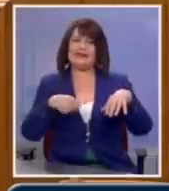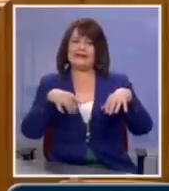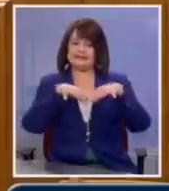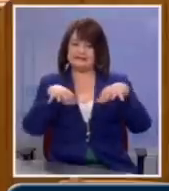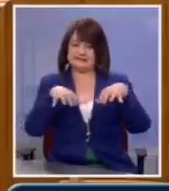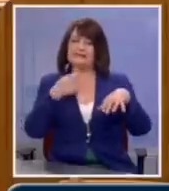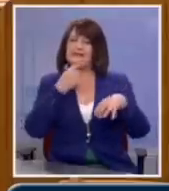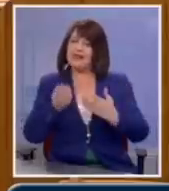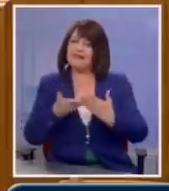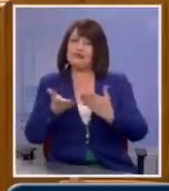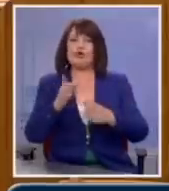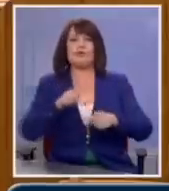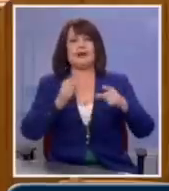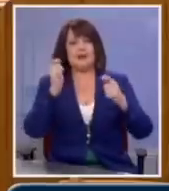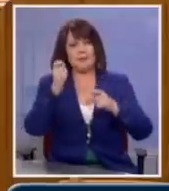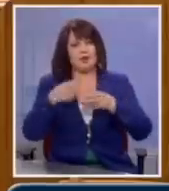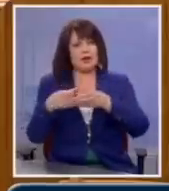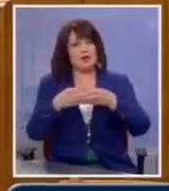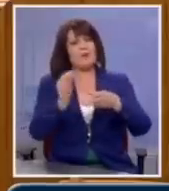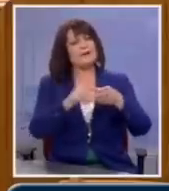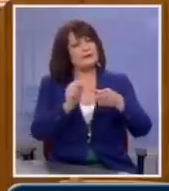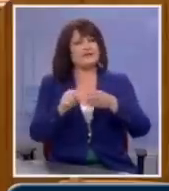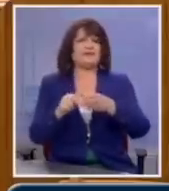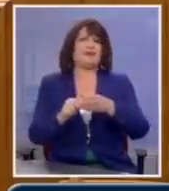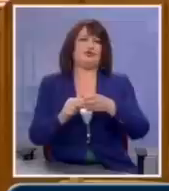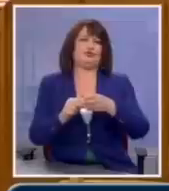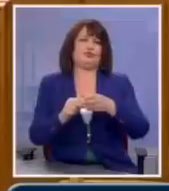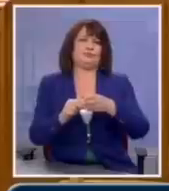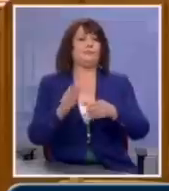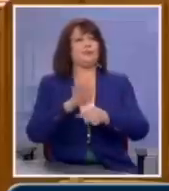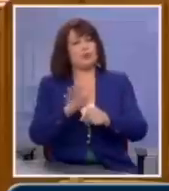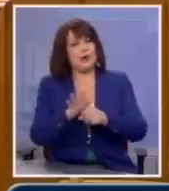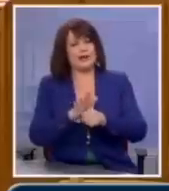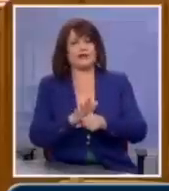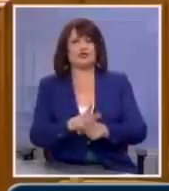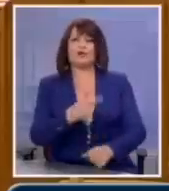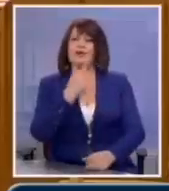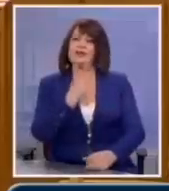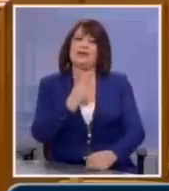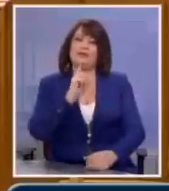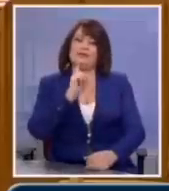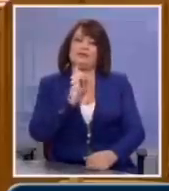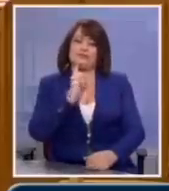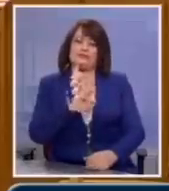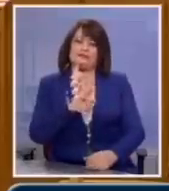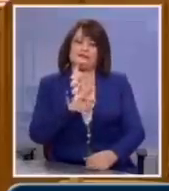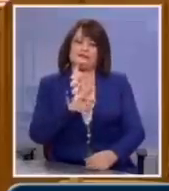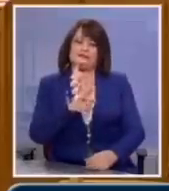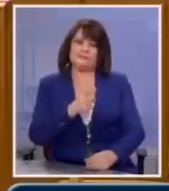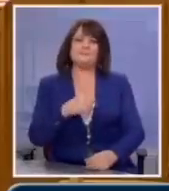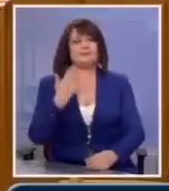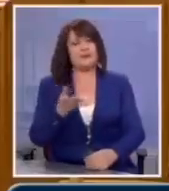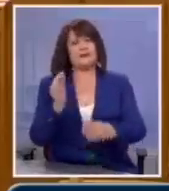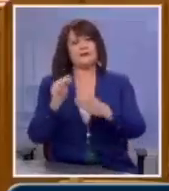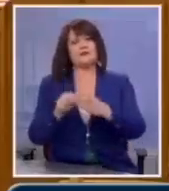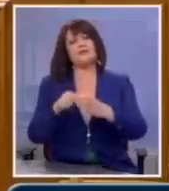να διευκολύνω κάποιες πτέρυγες της Βουλής να ψηφίσουν τουλάχιστον τις δύο διατάξεις και να